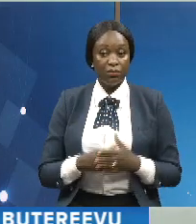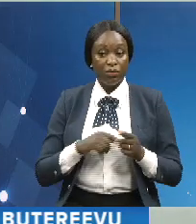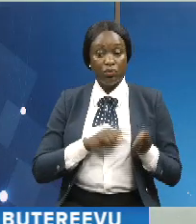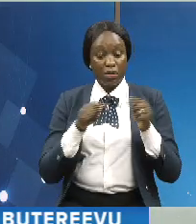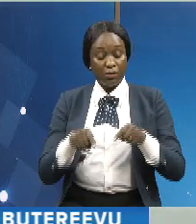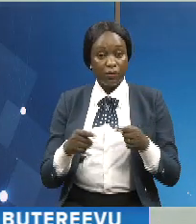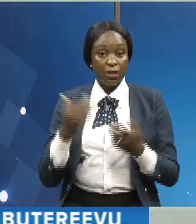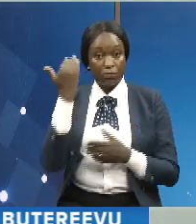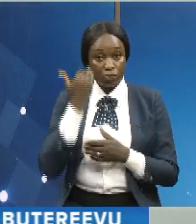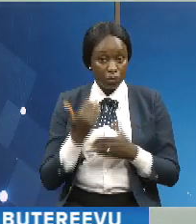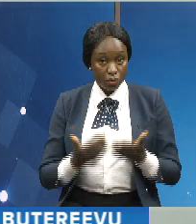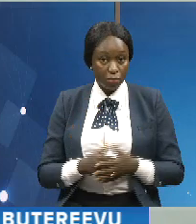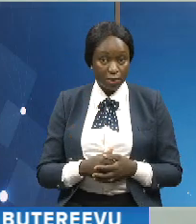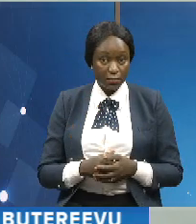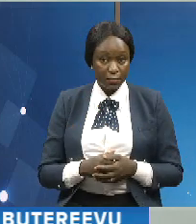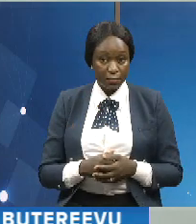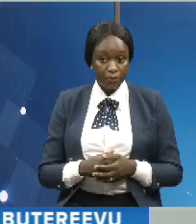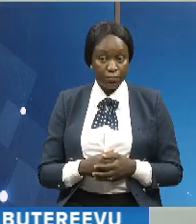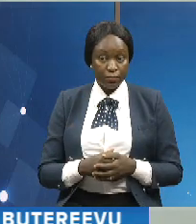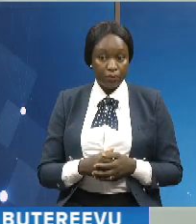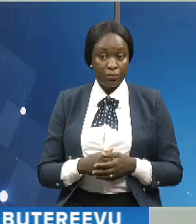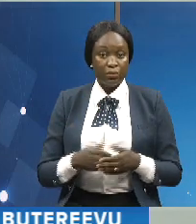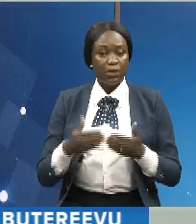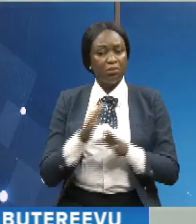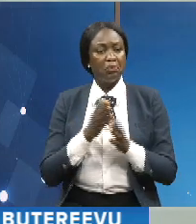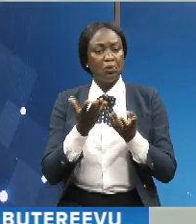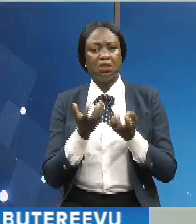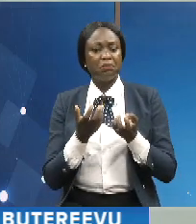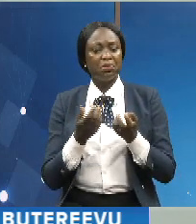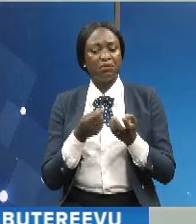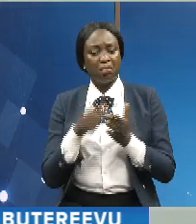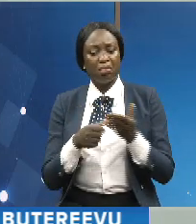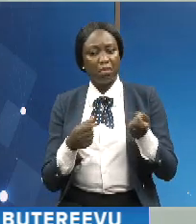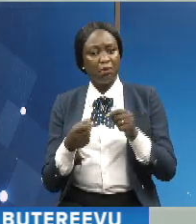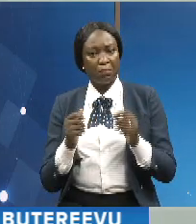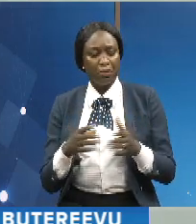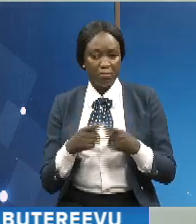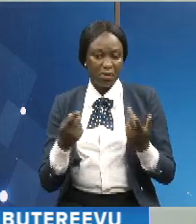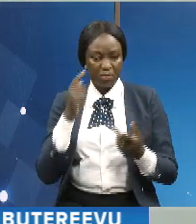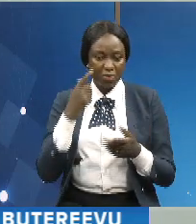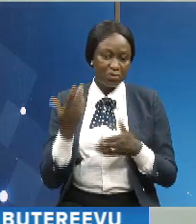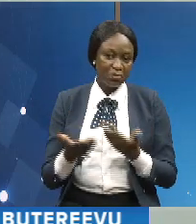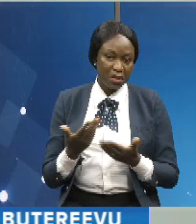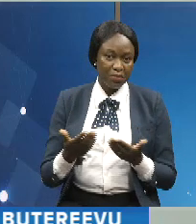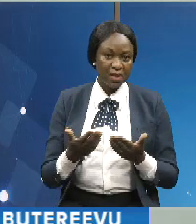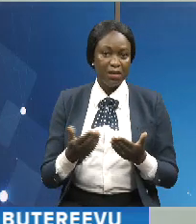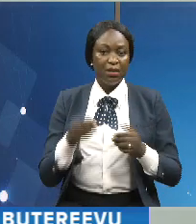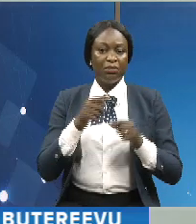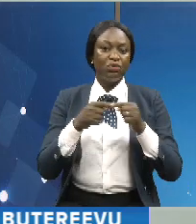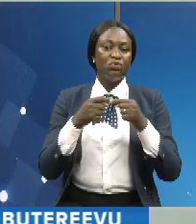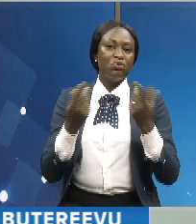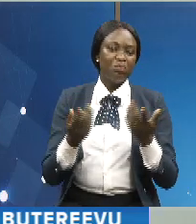musango ffe consent naffe tukirabidde wano tubadde tetugisuubira tubadde tujja kulowooza nti nga bulijjo atanejo najja kuwakanya omusango